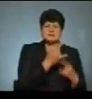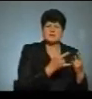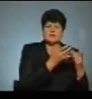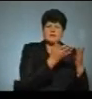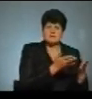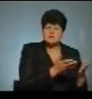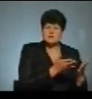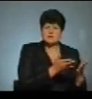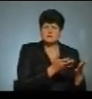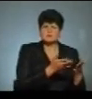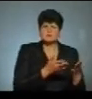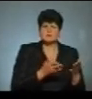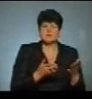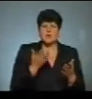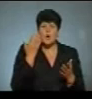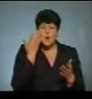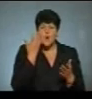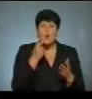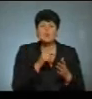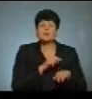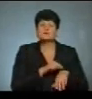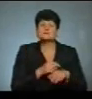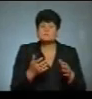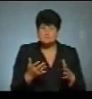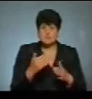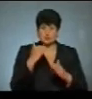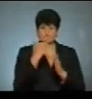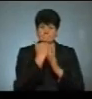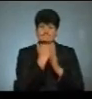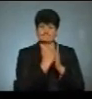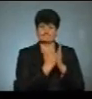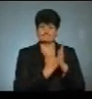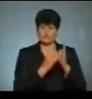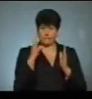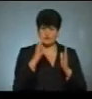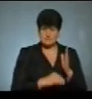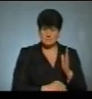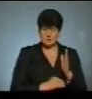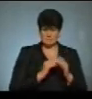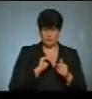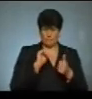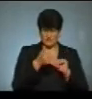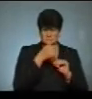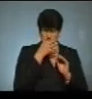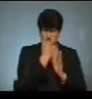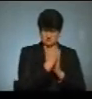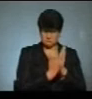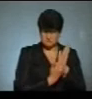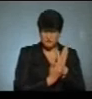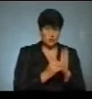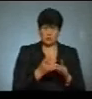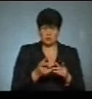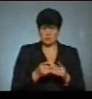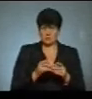телевізор. І коли, тобто, якщо унормувати наперед, то зменшується кількість цих